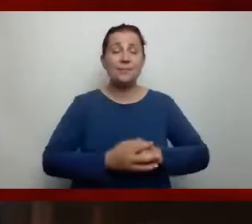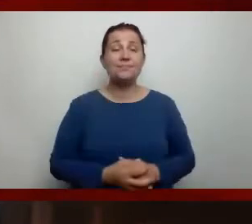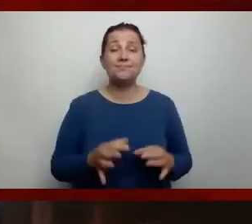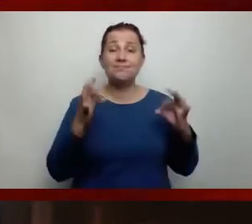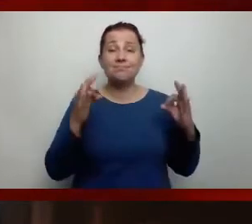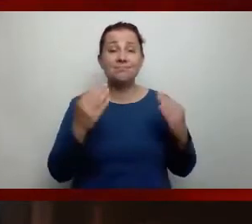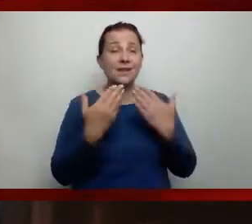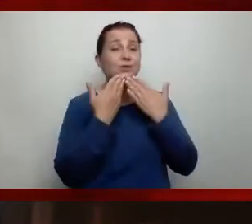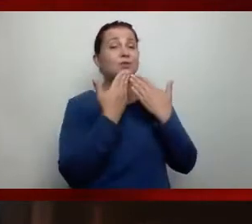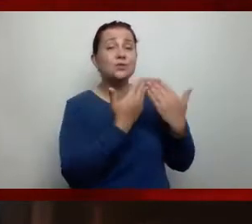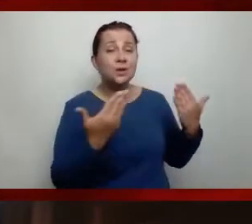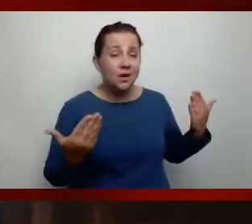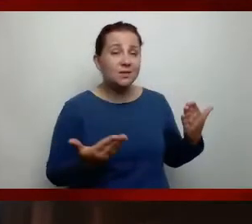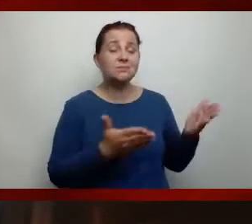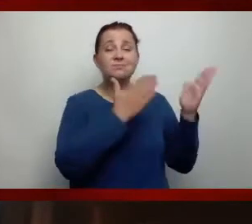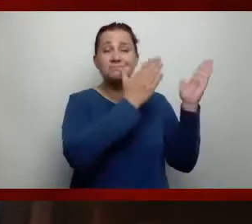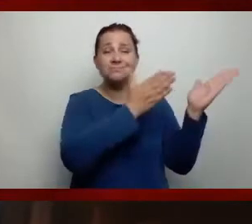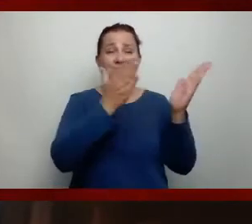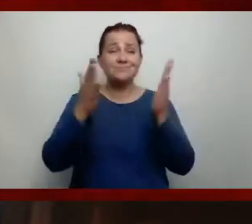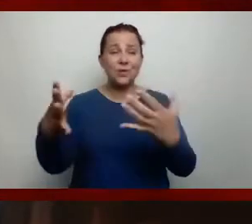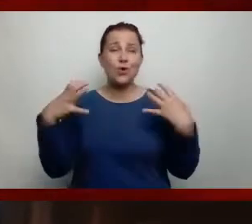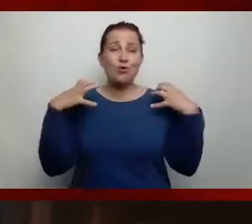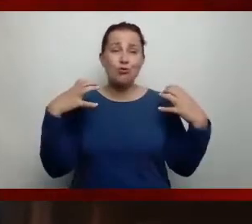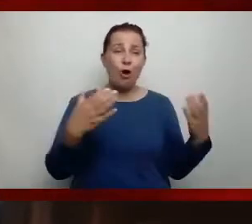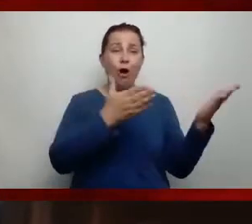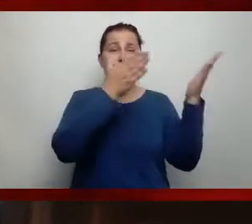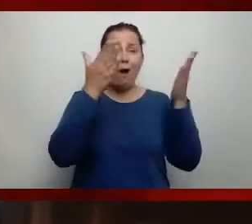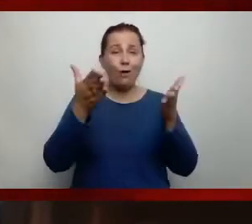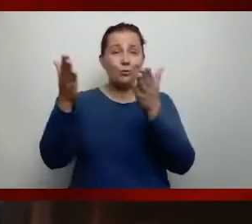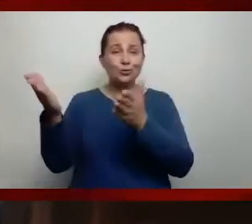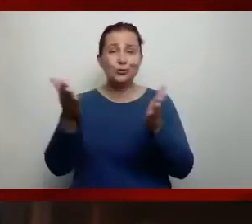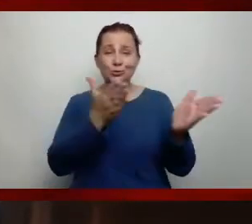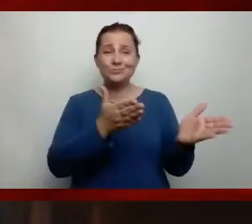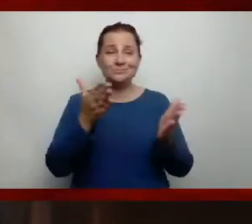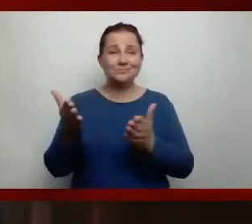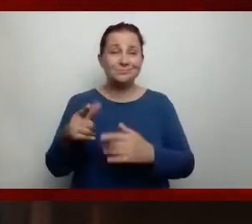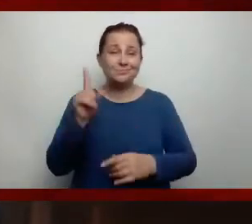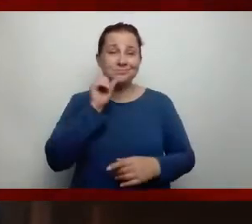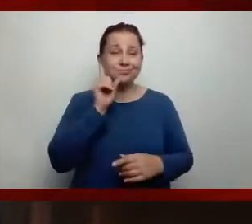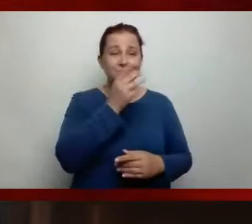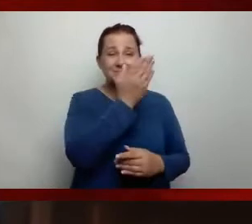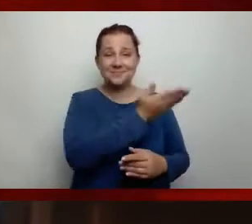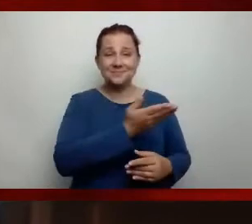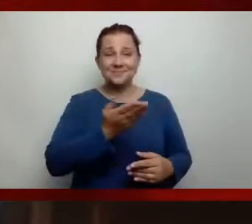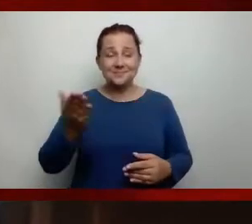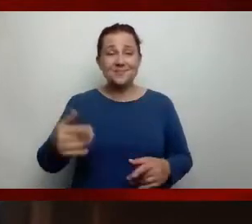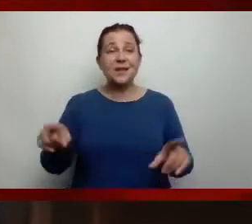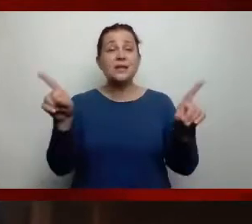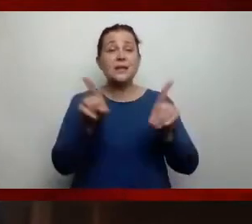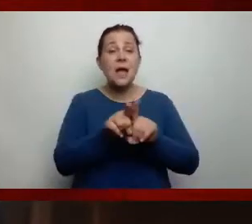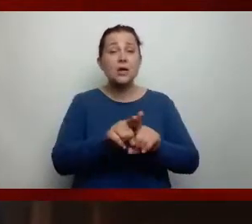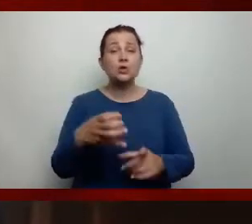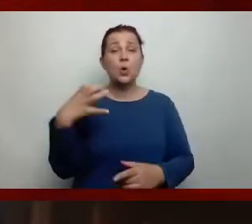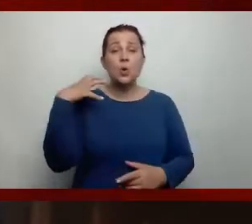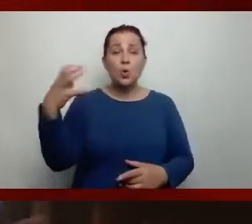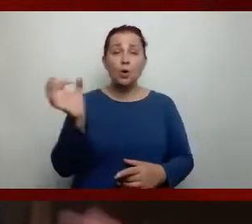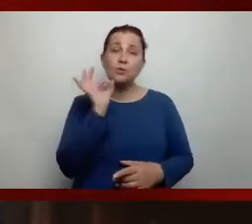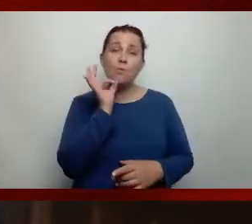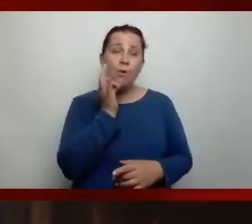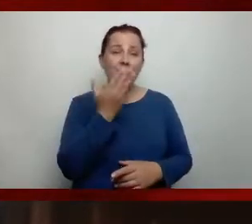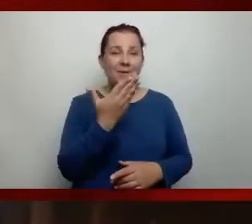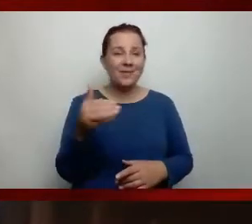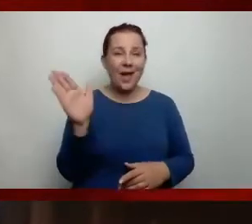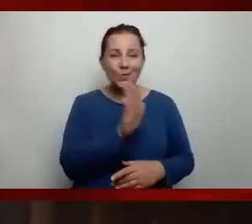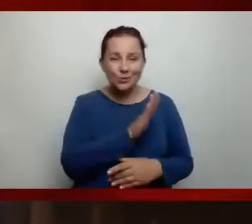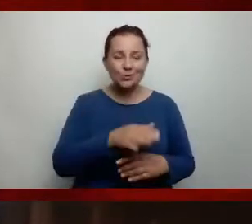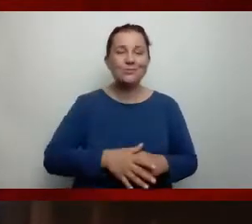dziękujemy panu Matejowi, dziękujemy panu Markowi, panu Alkowi, Marcinowi i naszemu gościowi młodemu Mateuszowi.